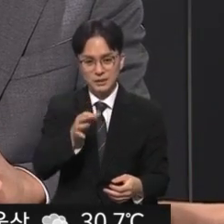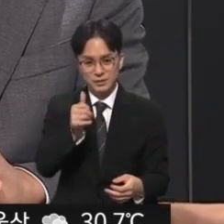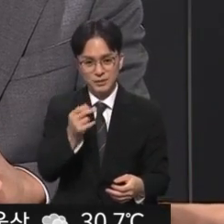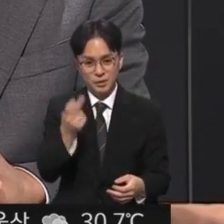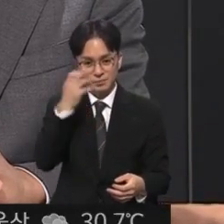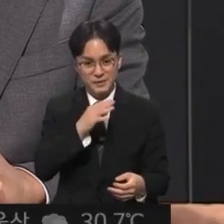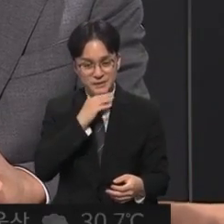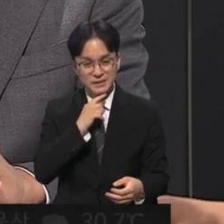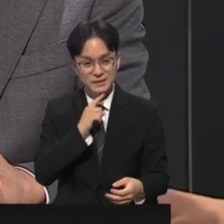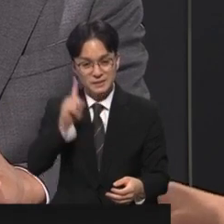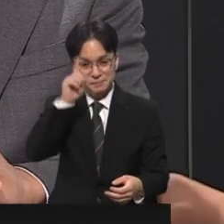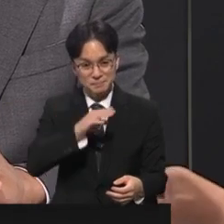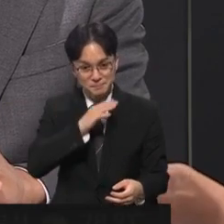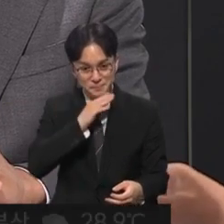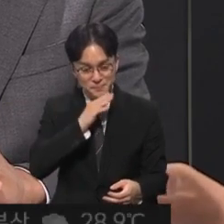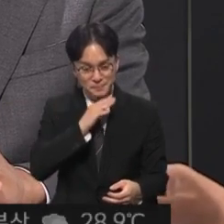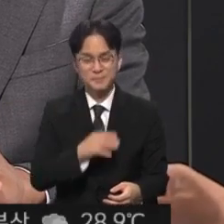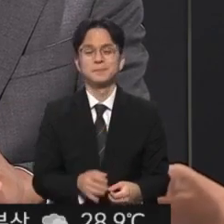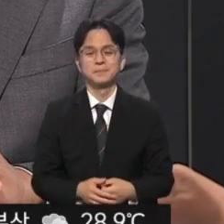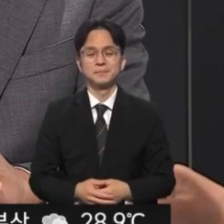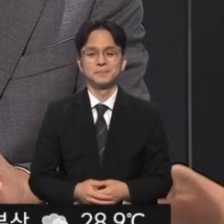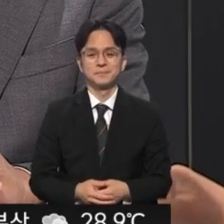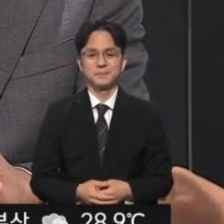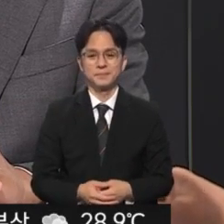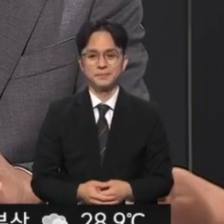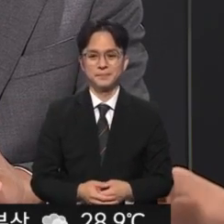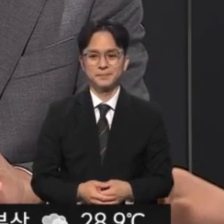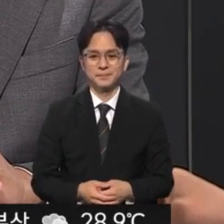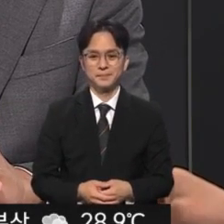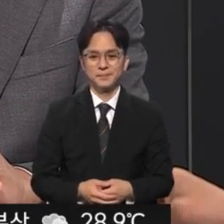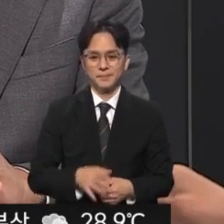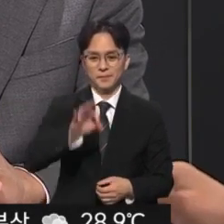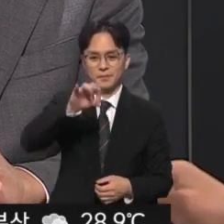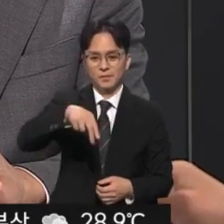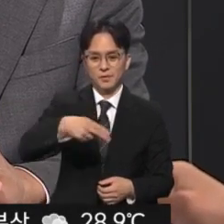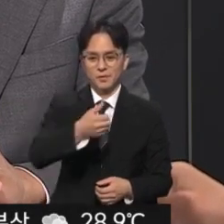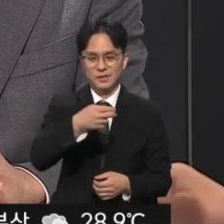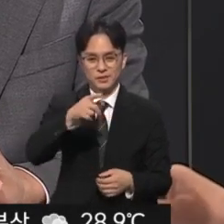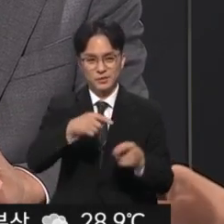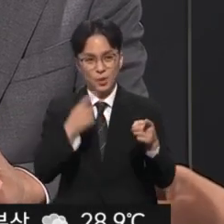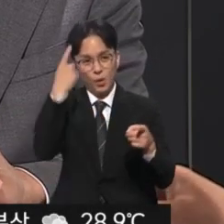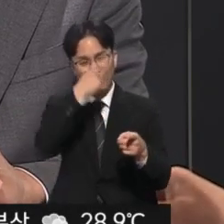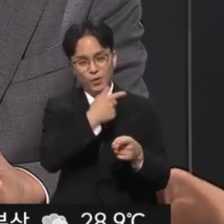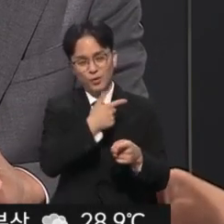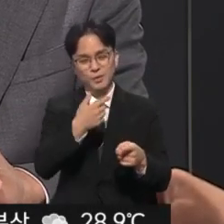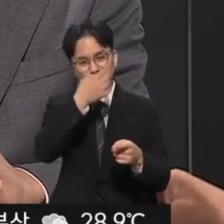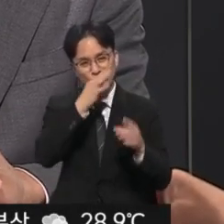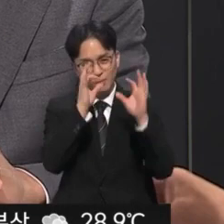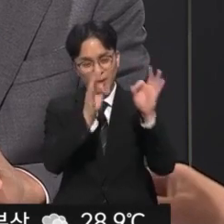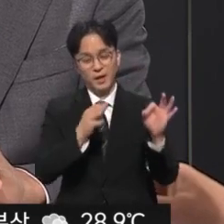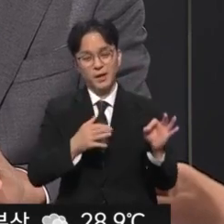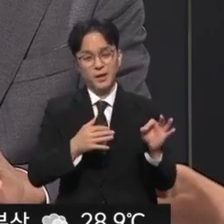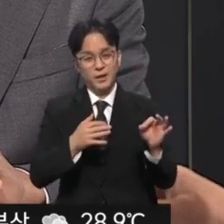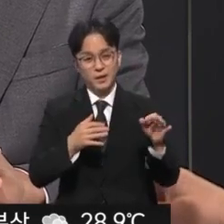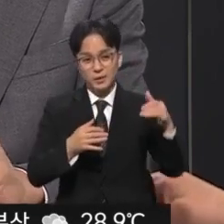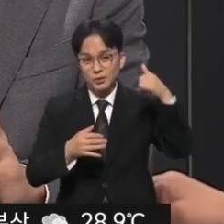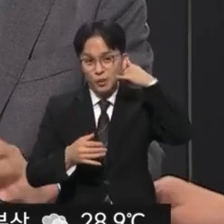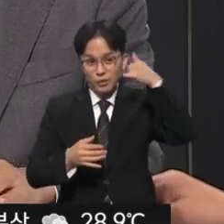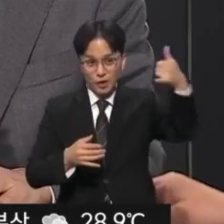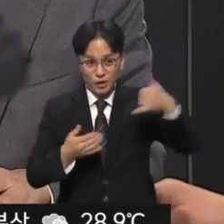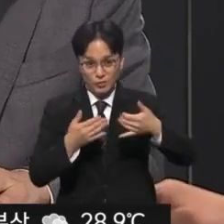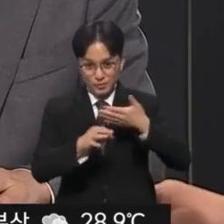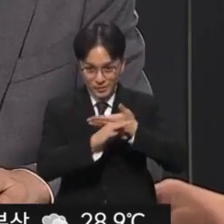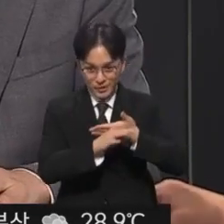많으신가요? 네. 예, 한 살 형입니다. 예. 윤희성님 요즘 너무 힘들어 보여요. 연락처 알려주시면 제가 제 돈으로 영화표 사서 들고